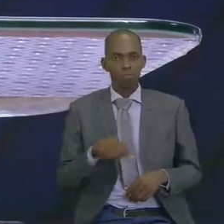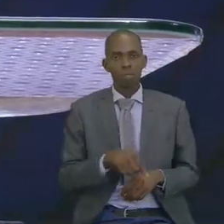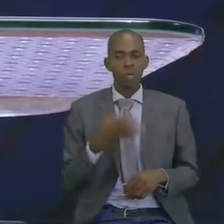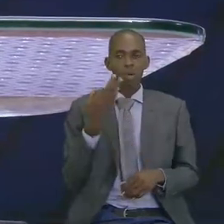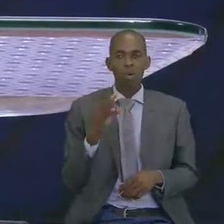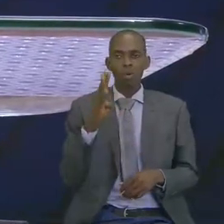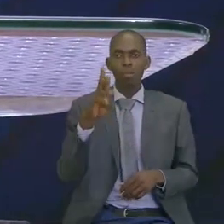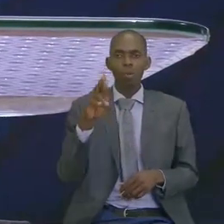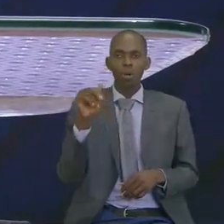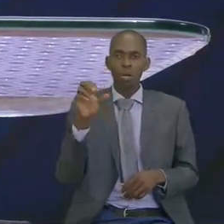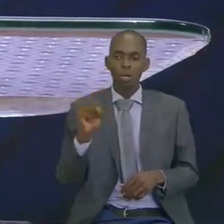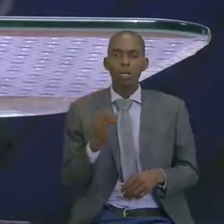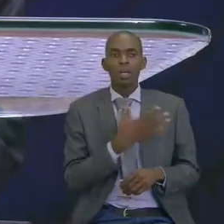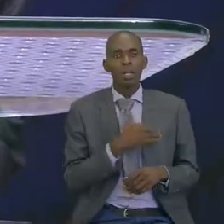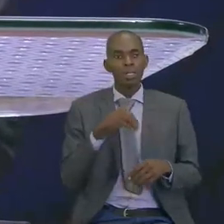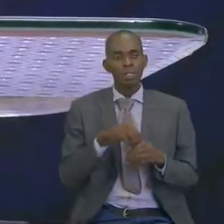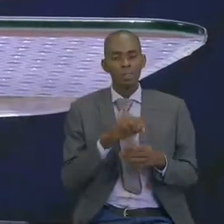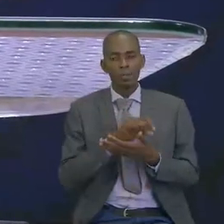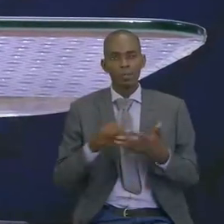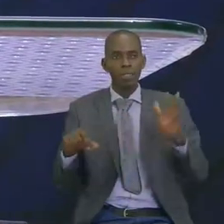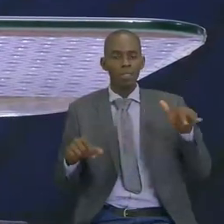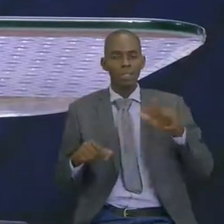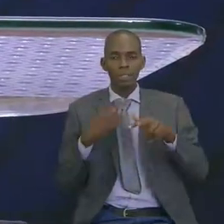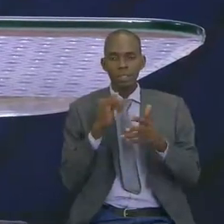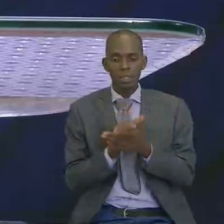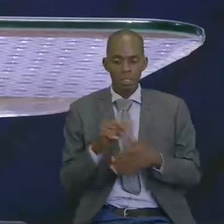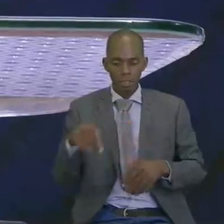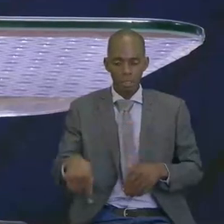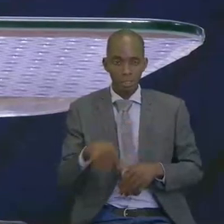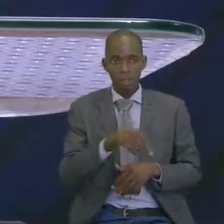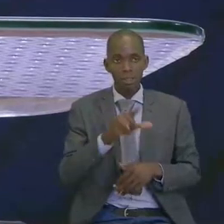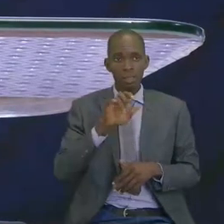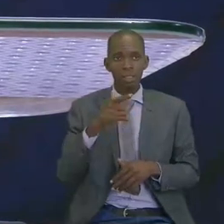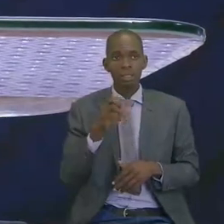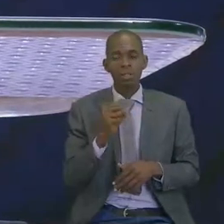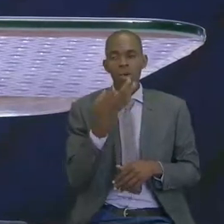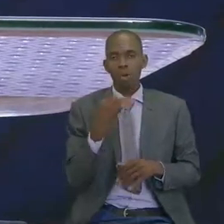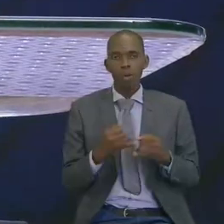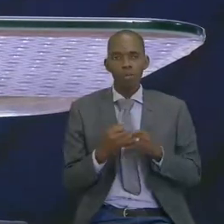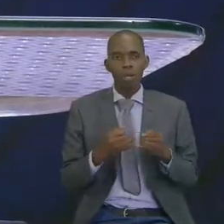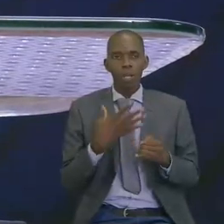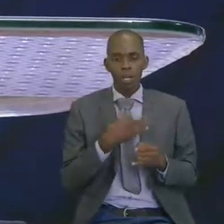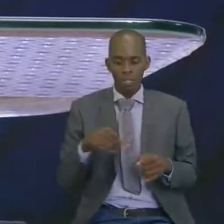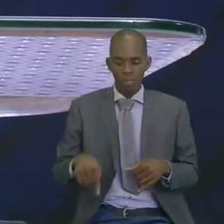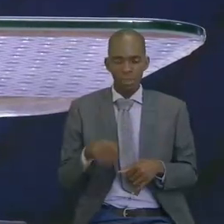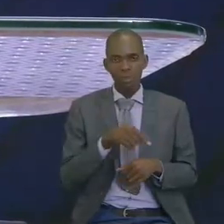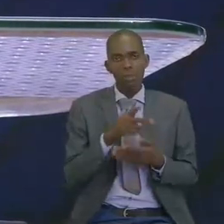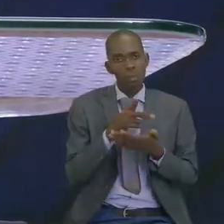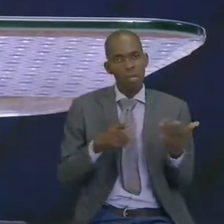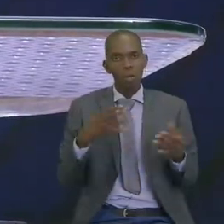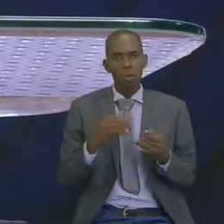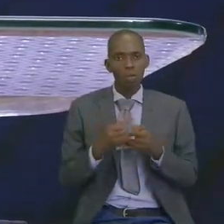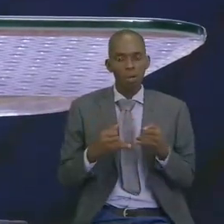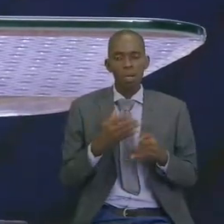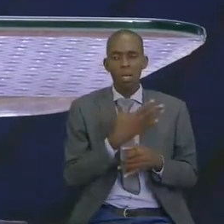cuisses étaient d'airain. 33. Ses jambes de fer, ses pieds en partie de fer et en